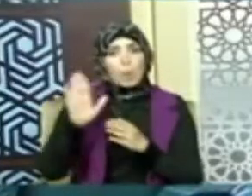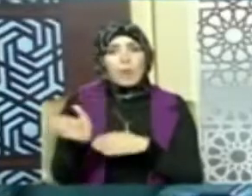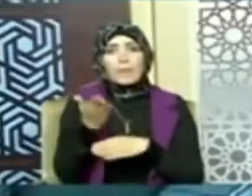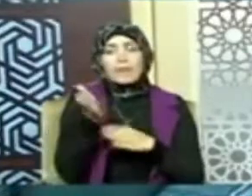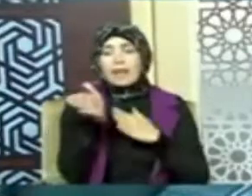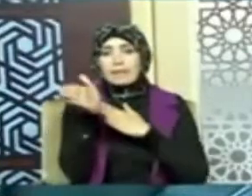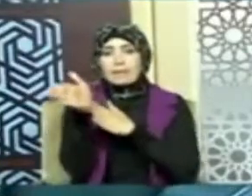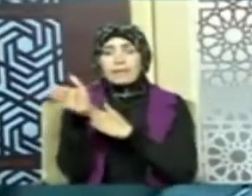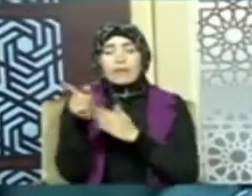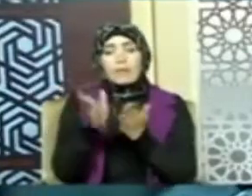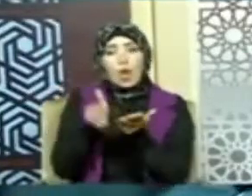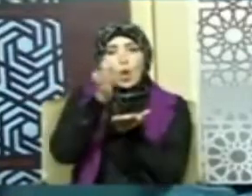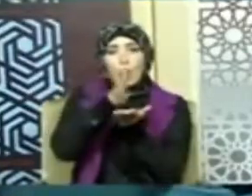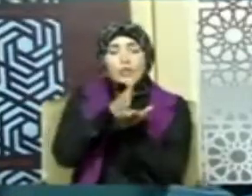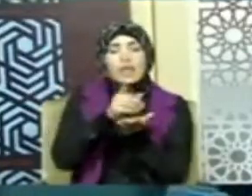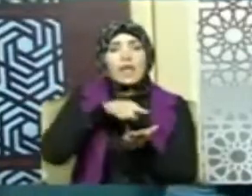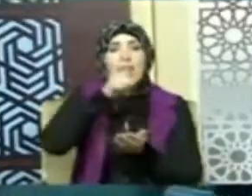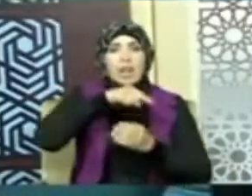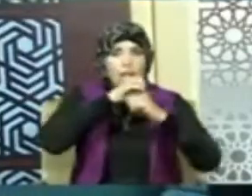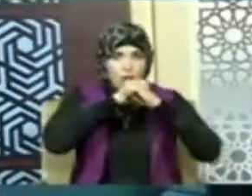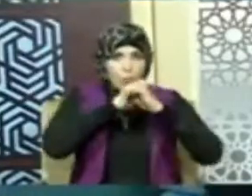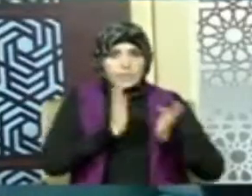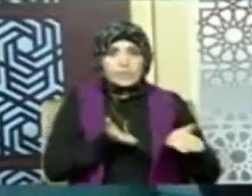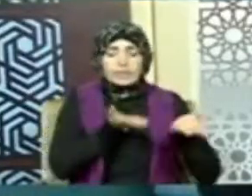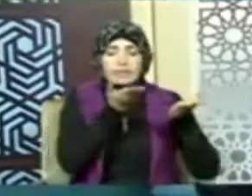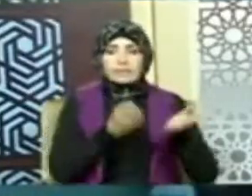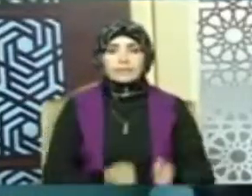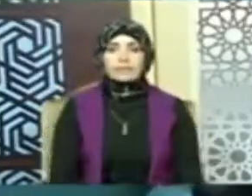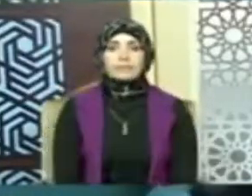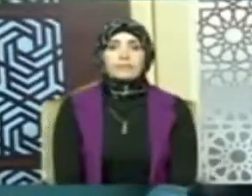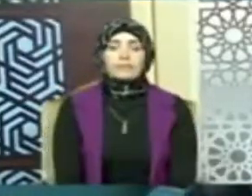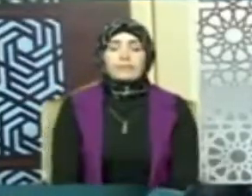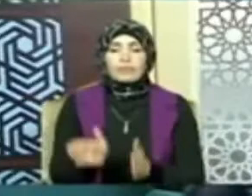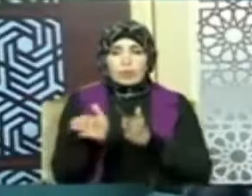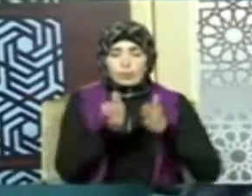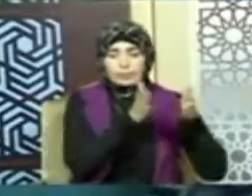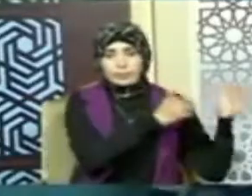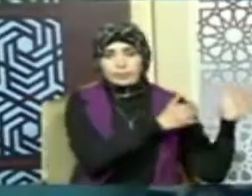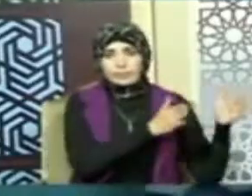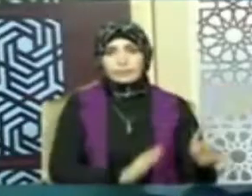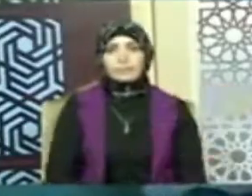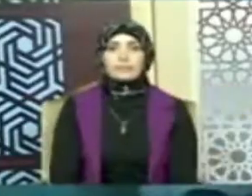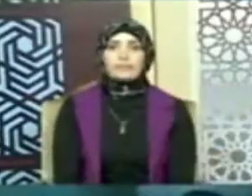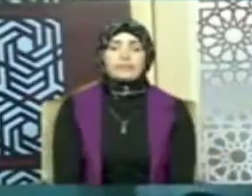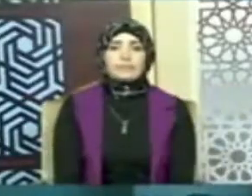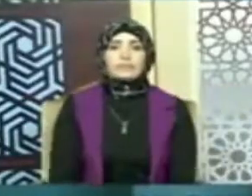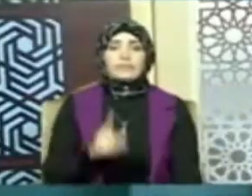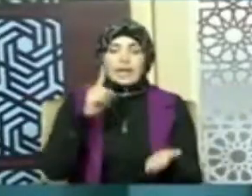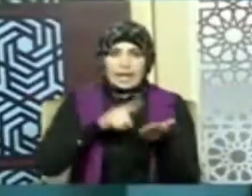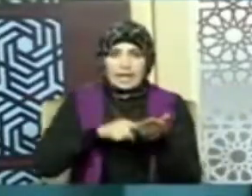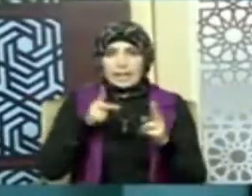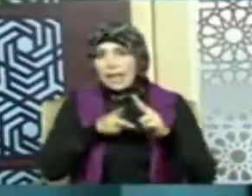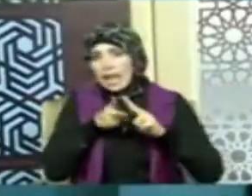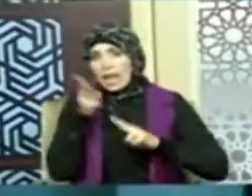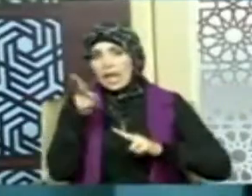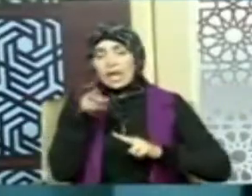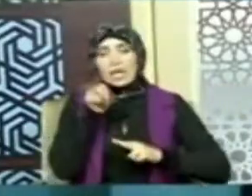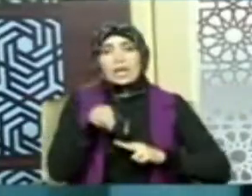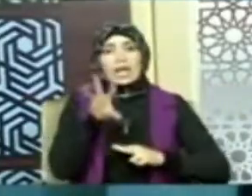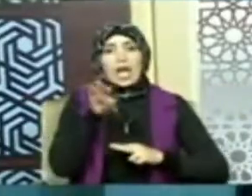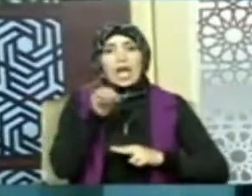تبع هداه إلى يوم الدين، وبعد، فإن الهجرة